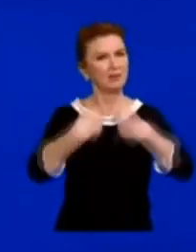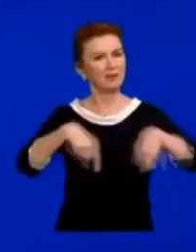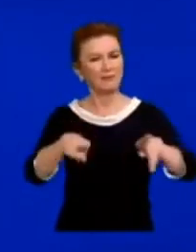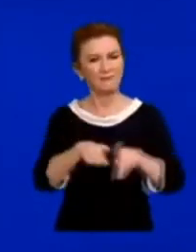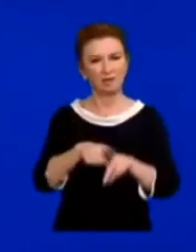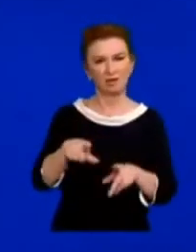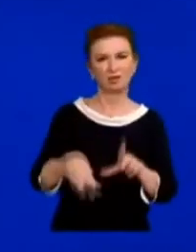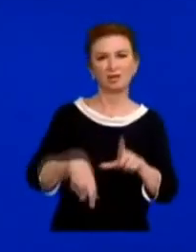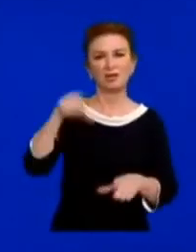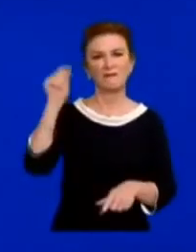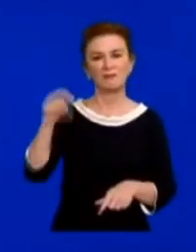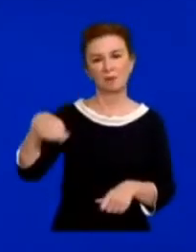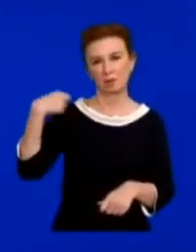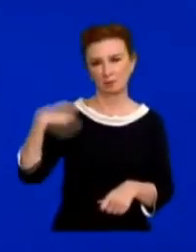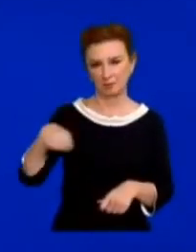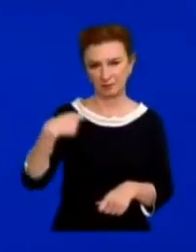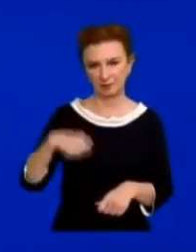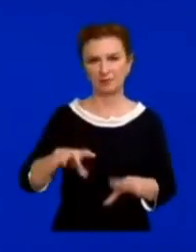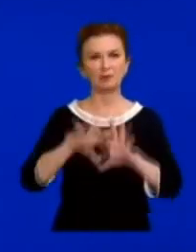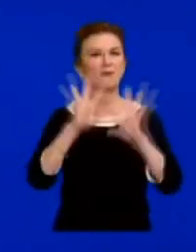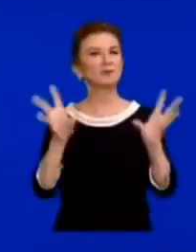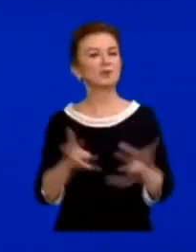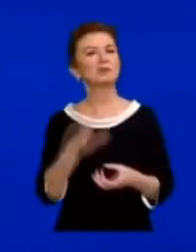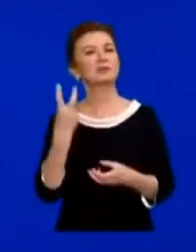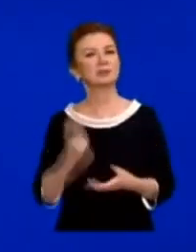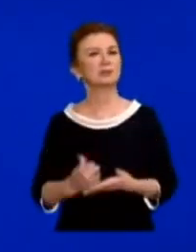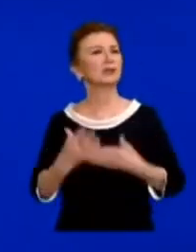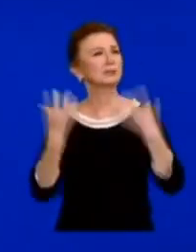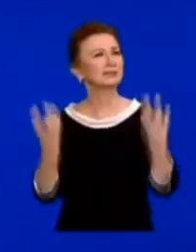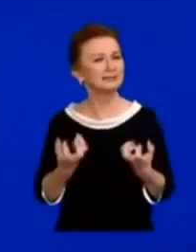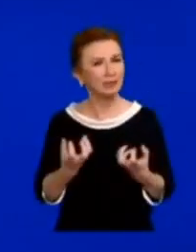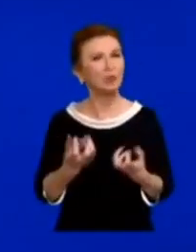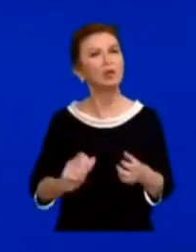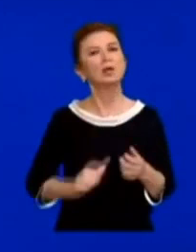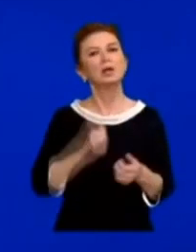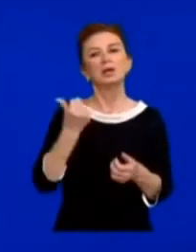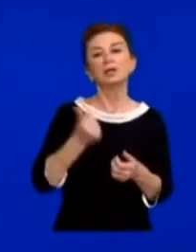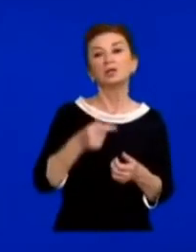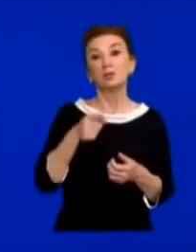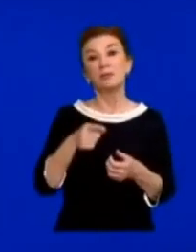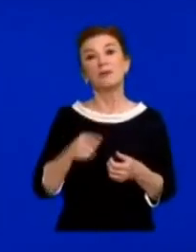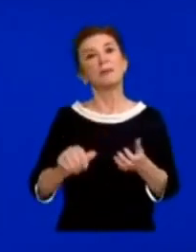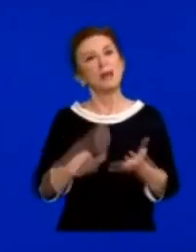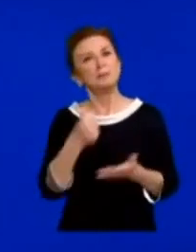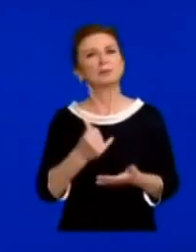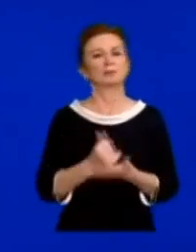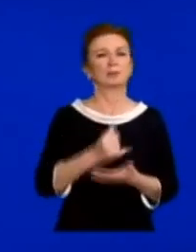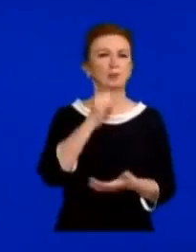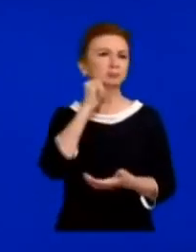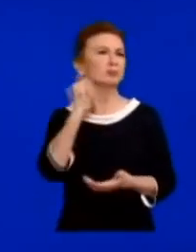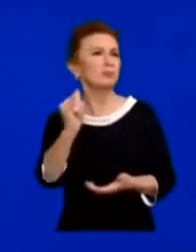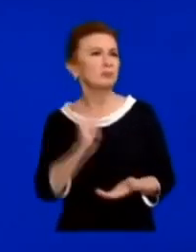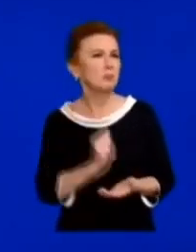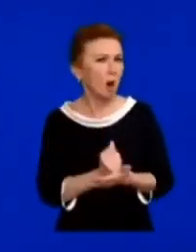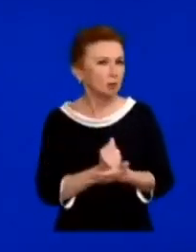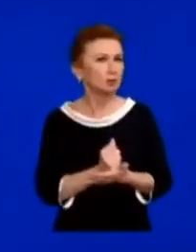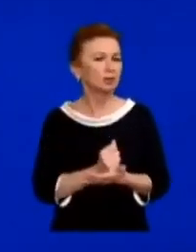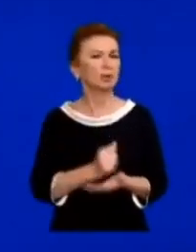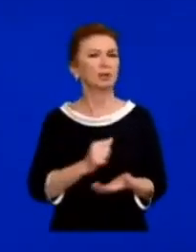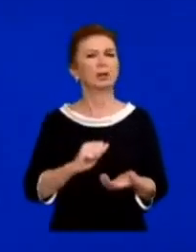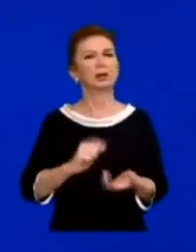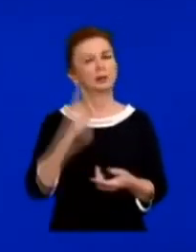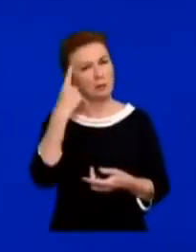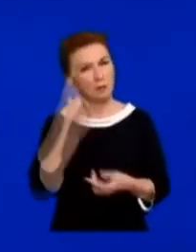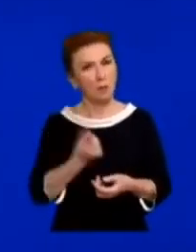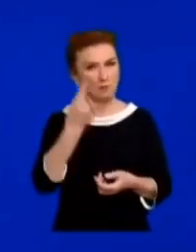którzy przyczyniali się do tego, żeby one mogły być przeprowadzone najpierw w trybie korespondencyjnym, bo taki był pomysł, żeby